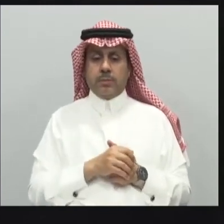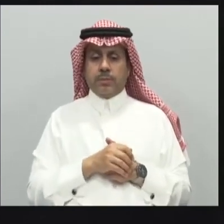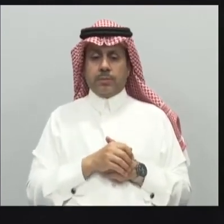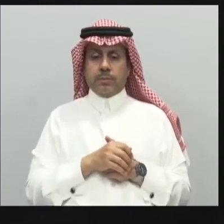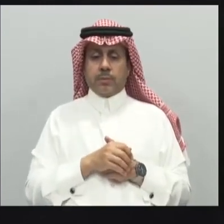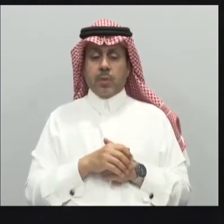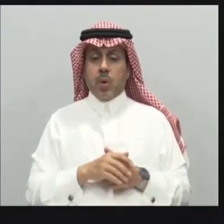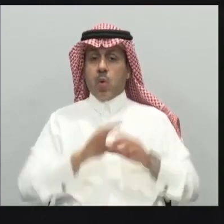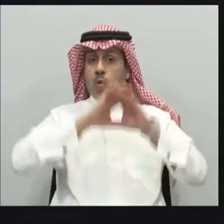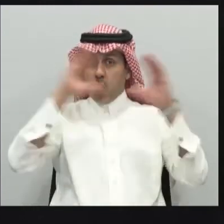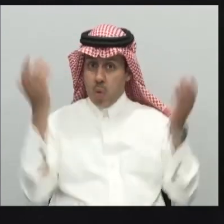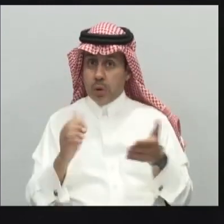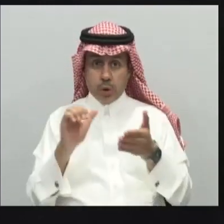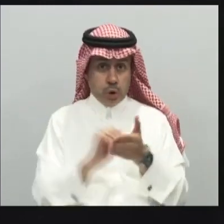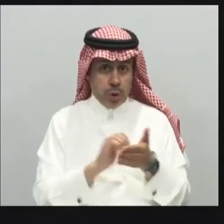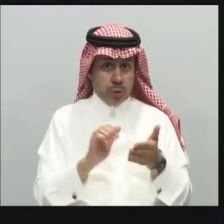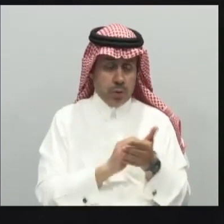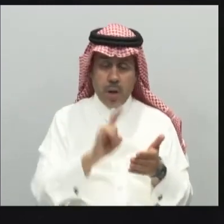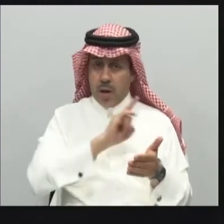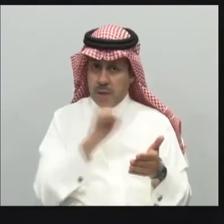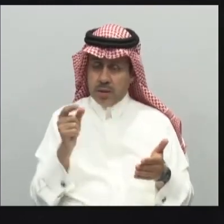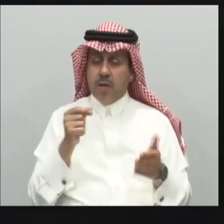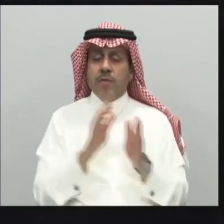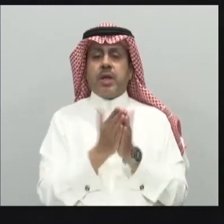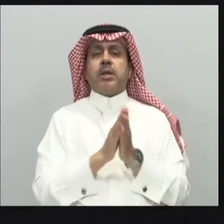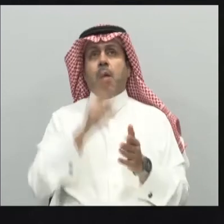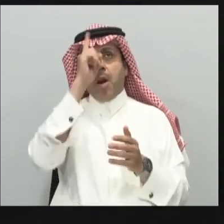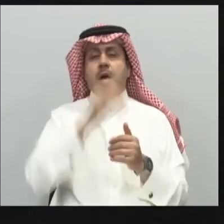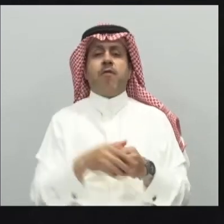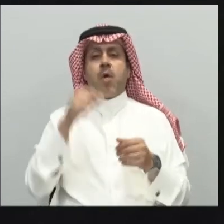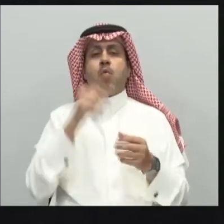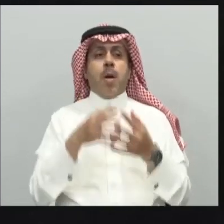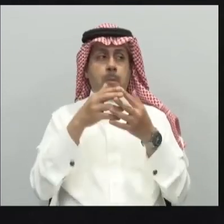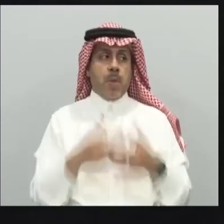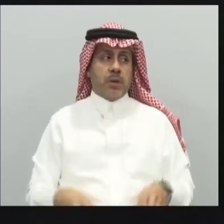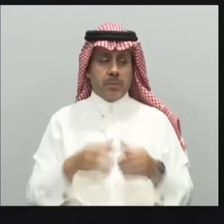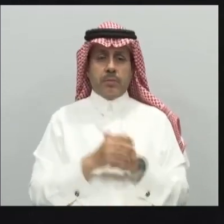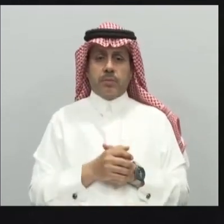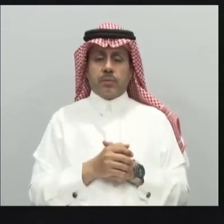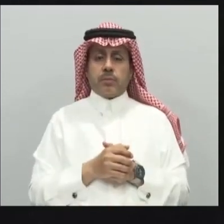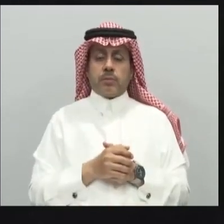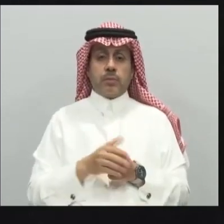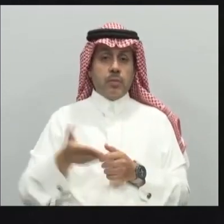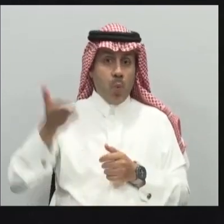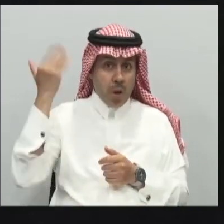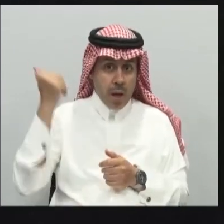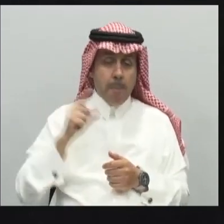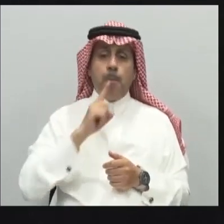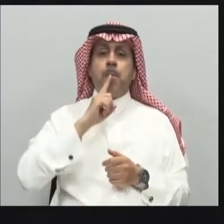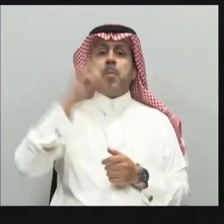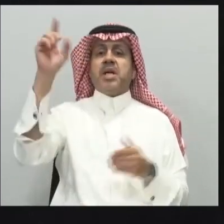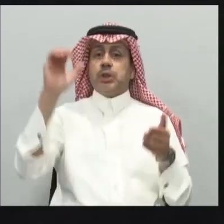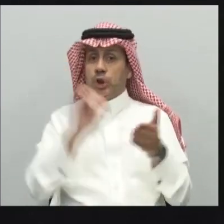كل شرط ليس في كتاب الله فهو باطل وان كان مئه شرط